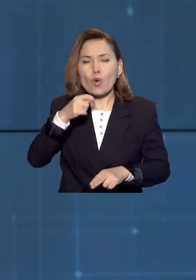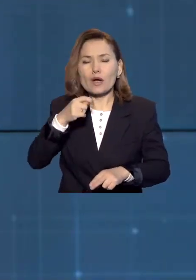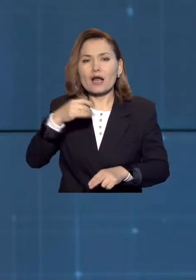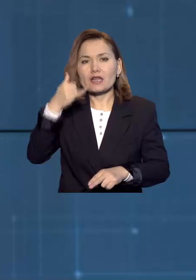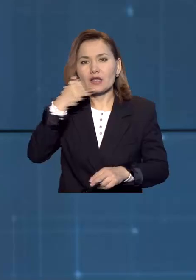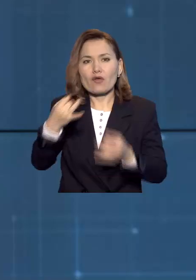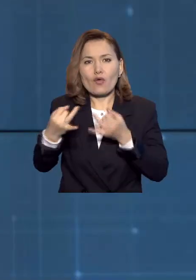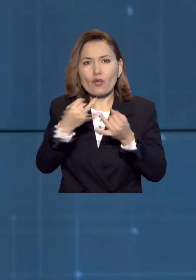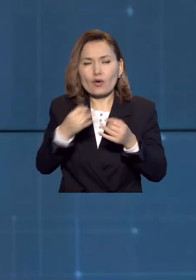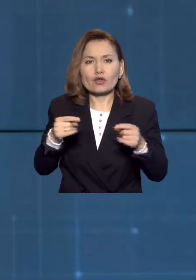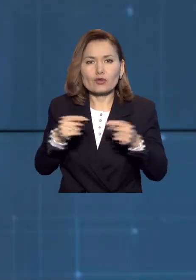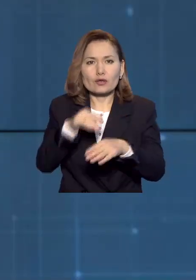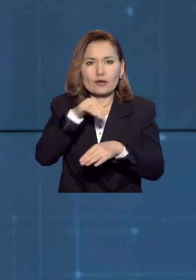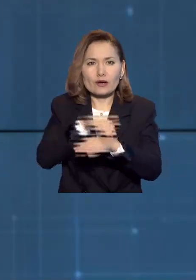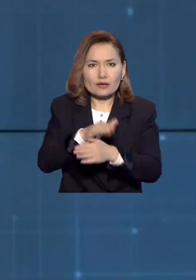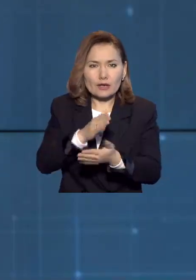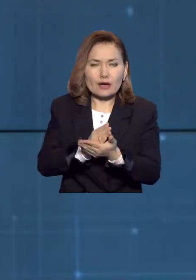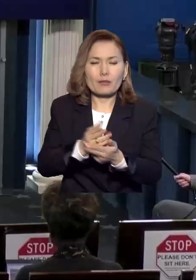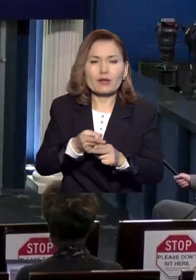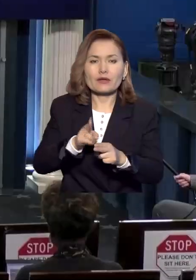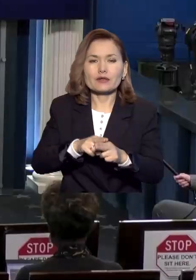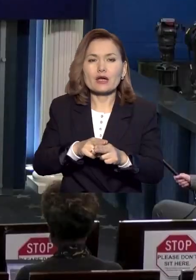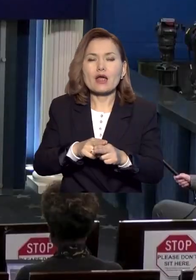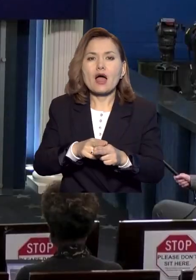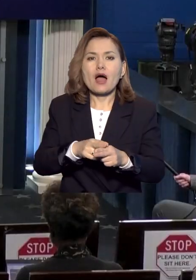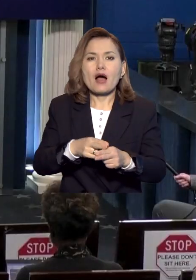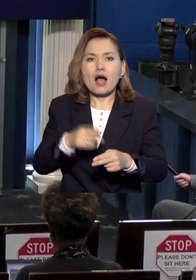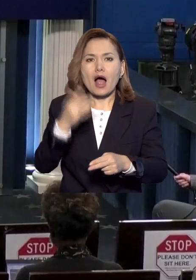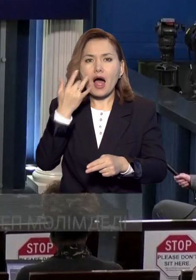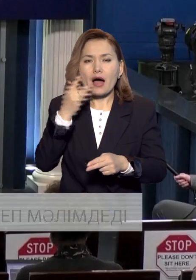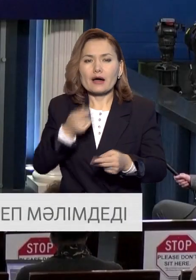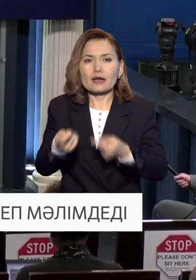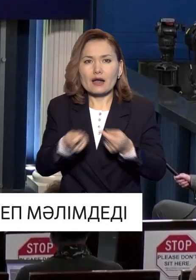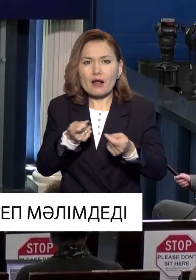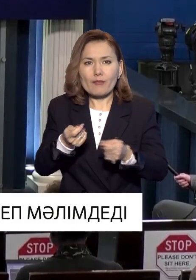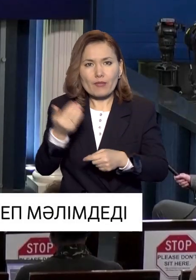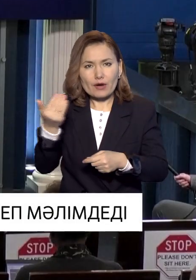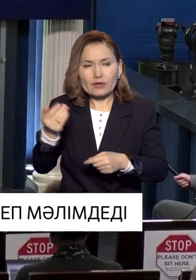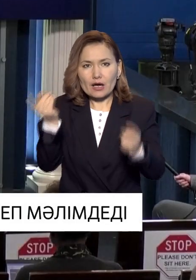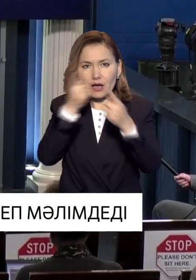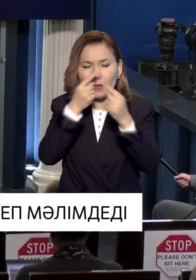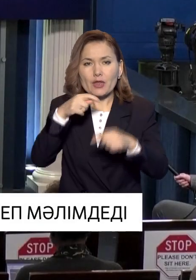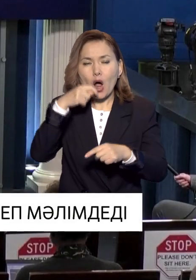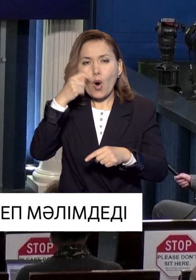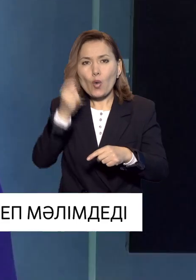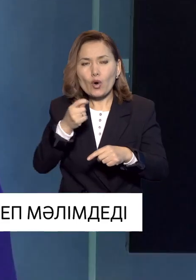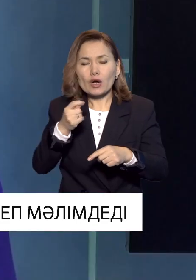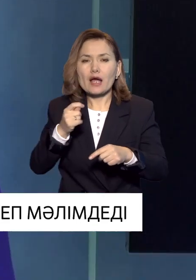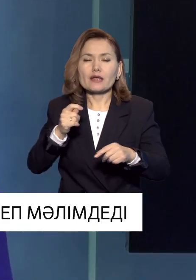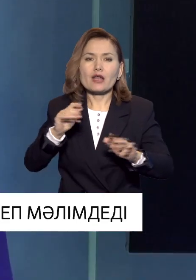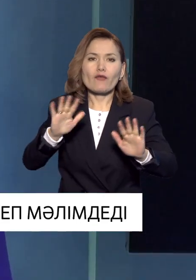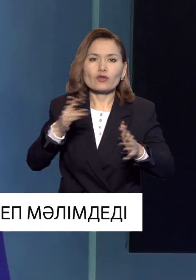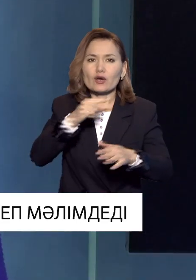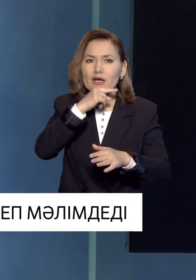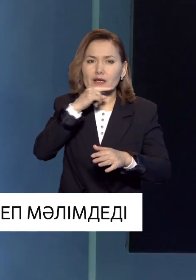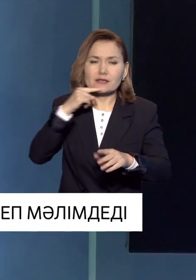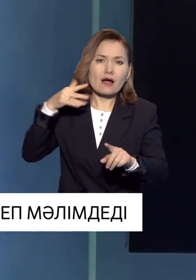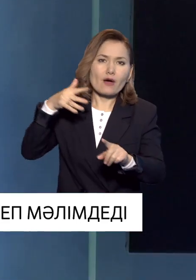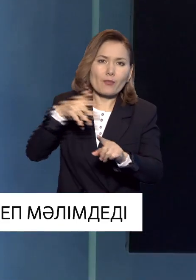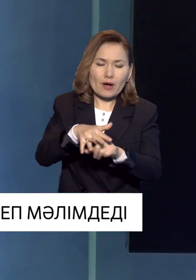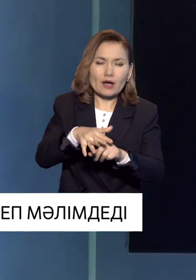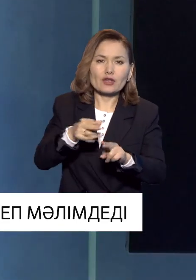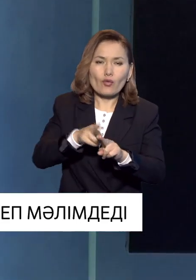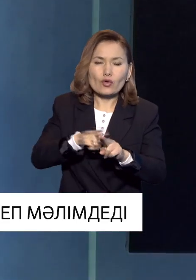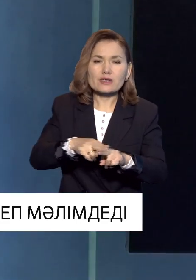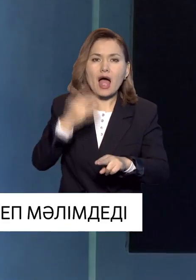арқылы әңгімелесу кезінде айтқан. Ақ үй өкілдерінің мәлімдеуінше, Ресей Украинаға шабуыл жасаған жағдайда АҚШ пен оның одақтастары батыл әрекет етуге